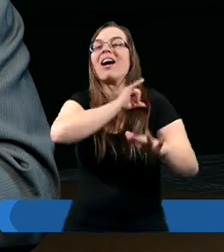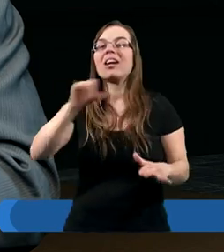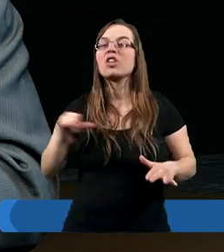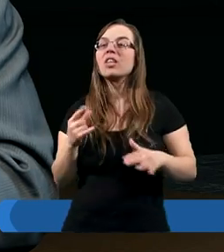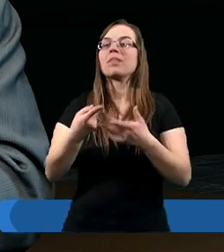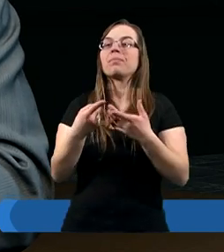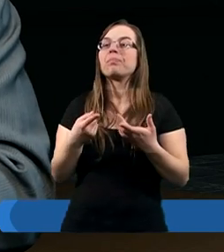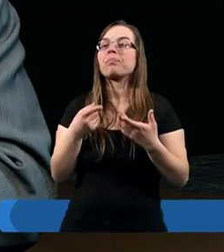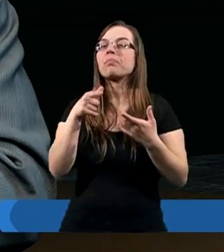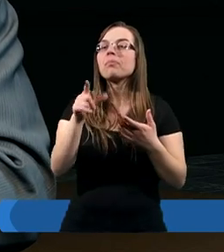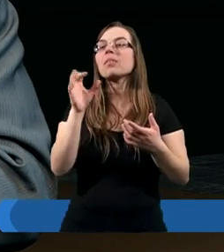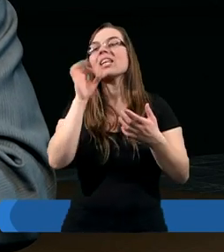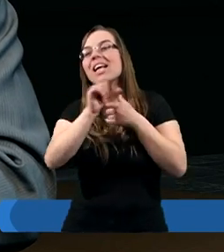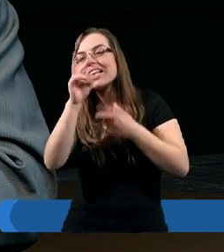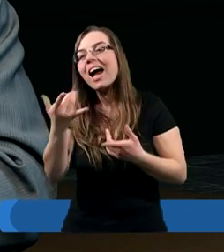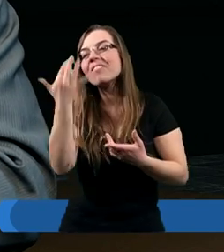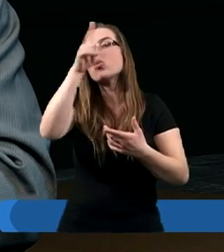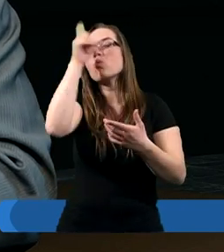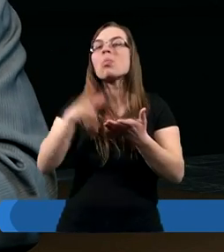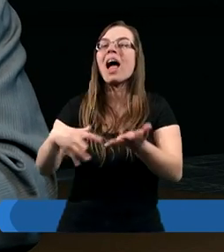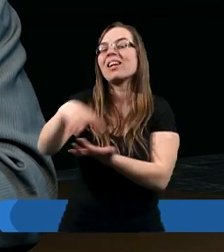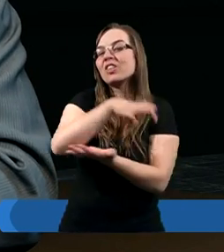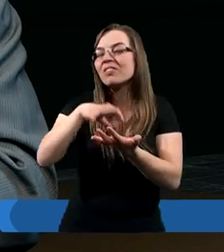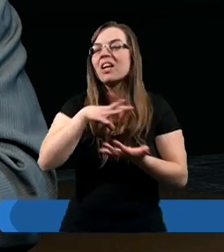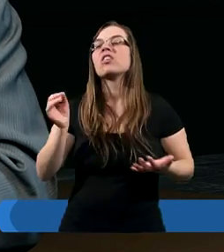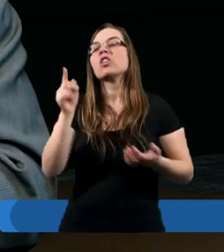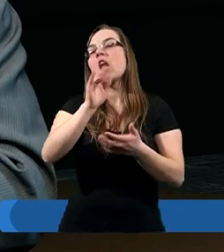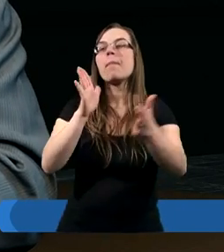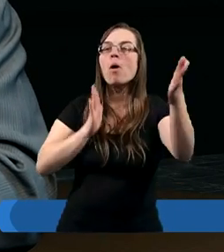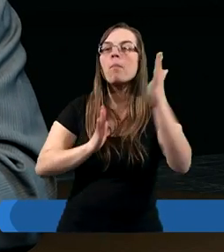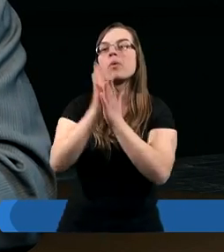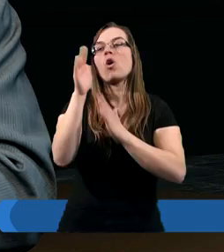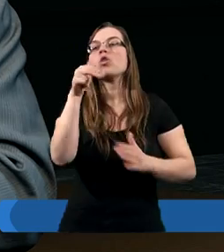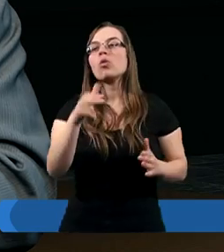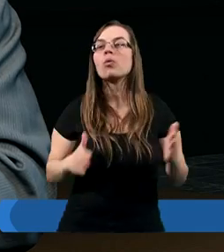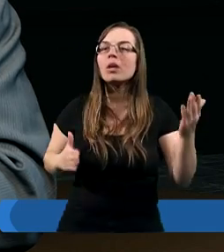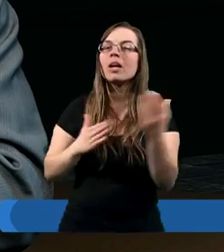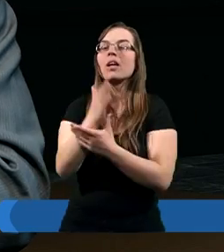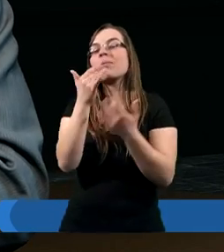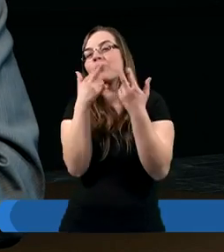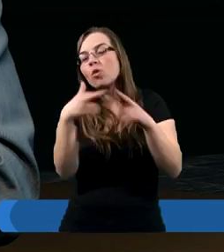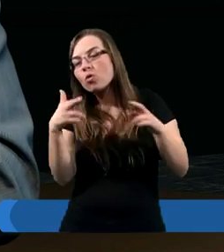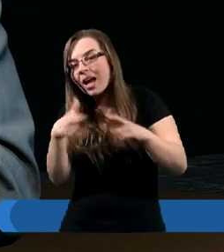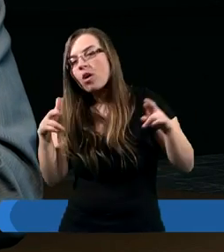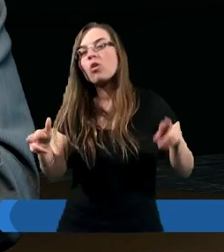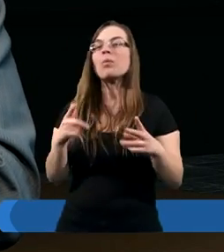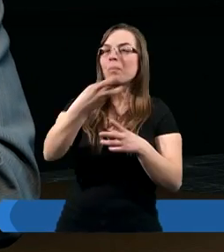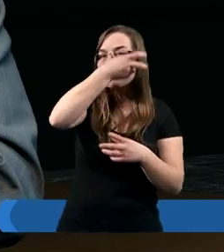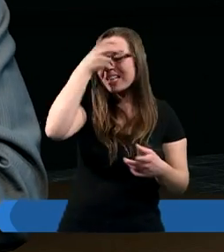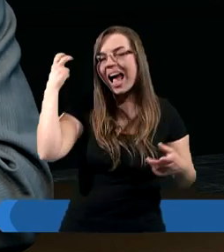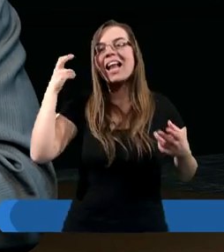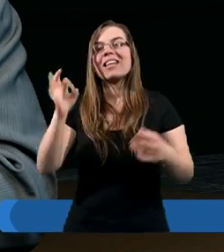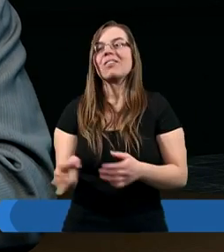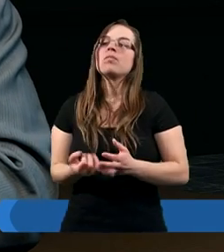wszystkim, no bo jest tak wielu ludzi dzisiaj na świecie, którzy po prostu przez różnego rodzaju